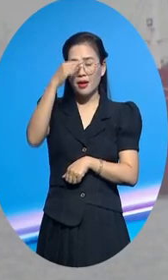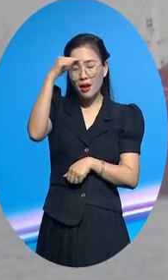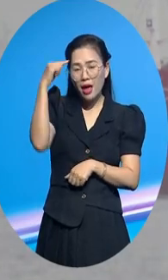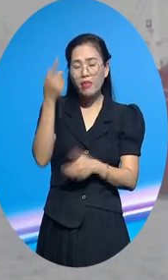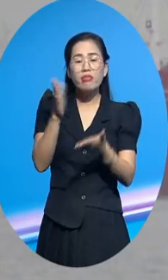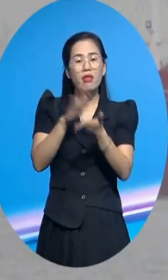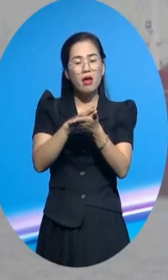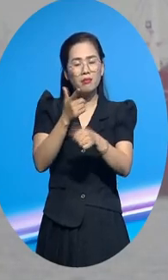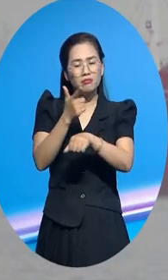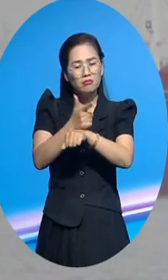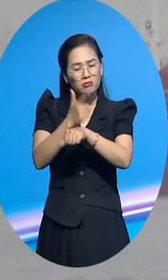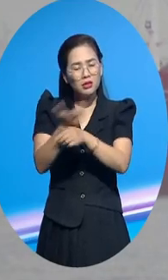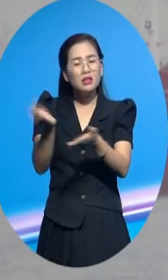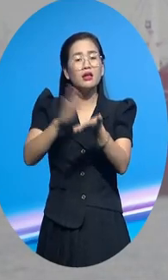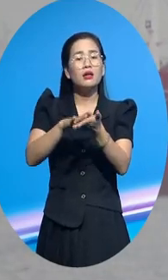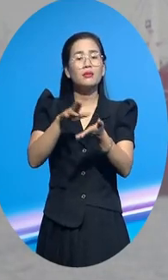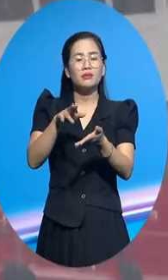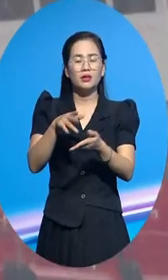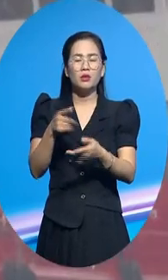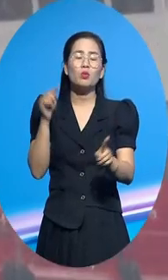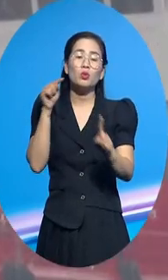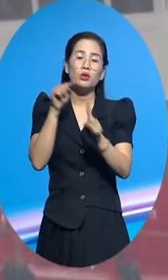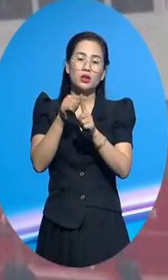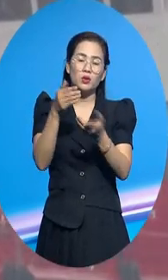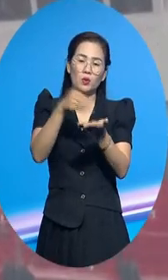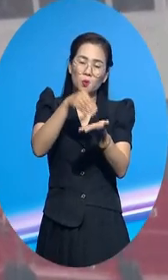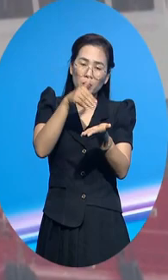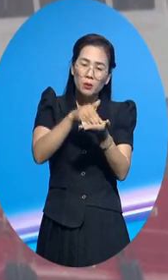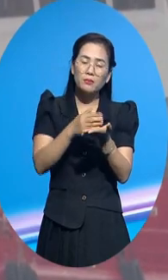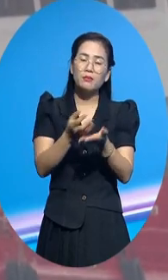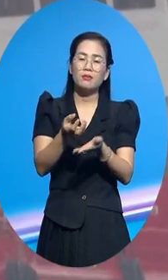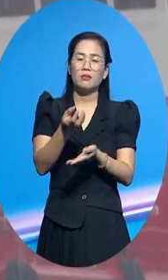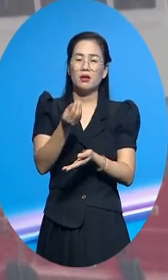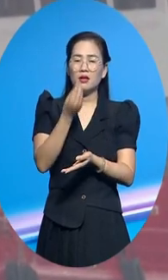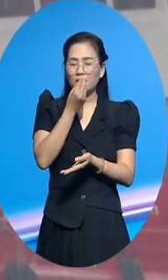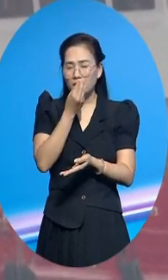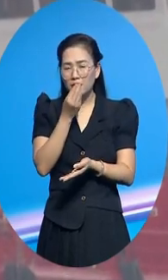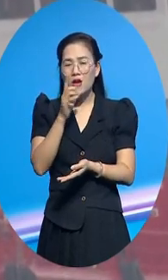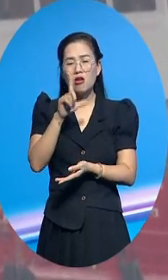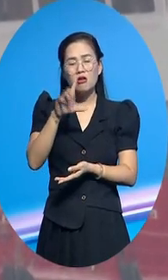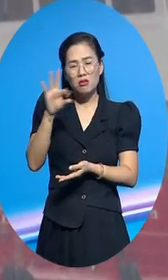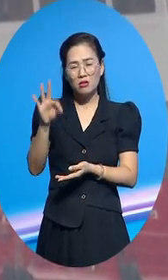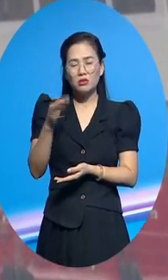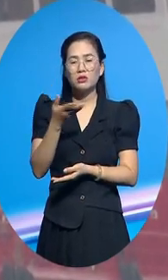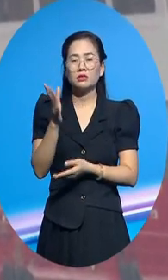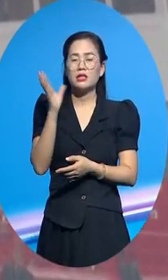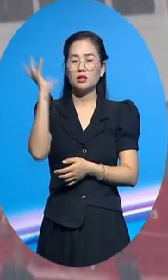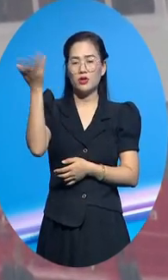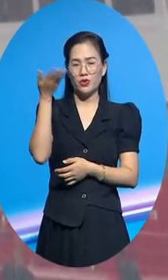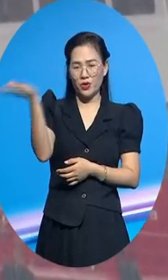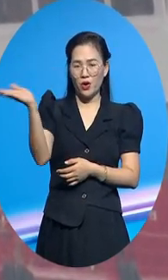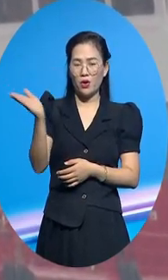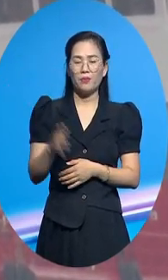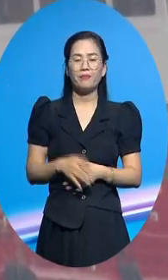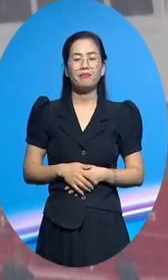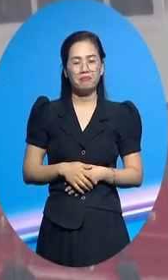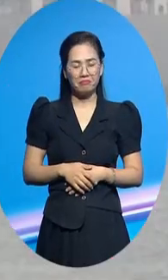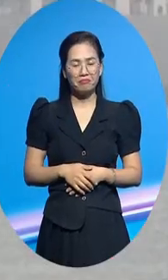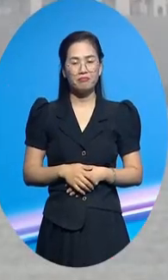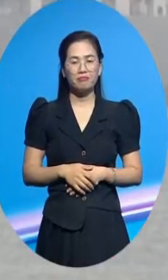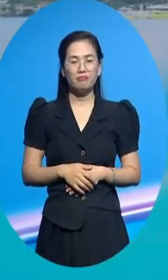cung cấp lương thực cho thị trường thế giới. Tổng thư ký Liên Hiệp Quốc Antonio Guterres đã hoan nghênh việc tiếp tục duy trì sáng kiến